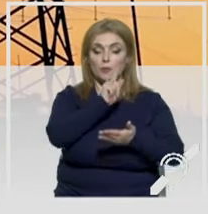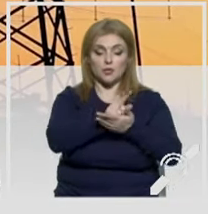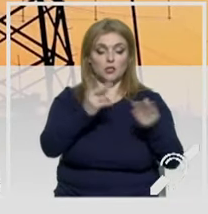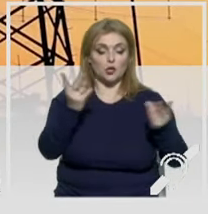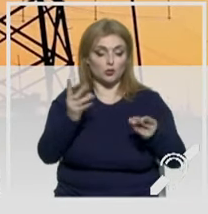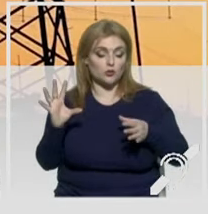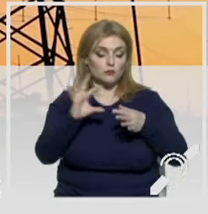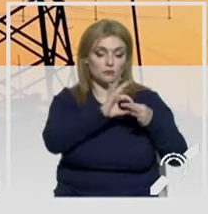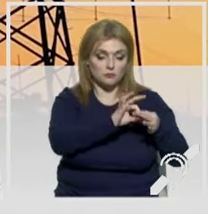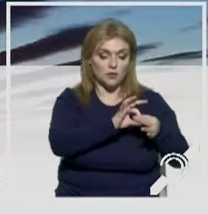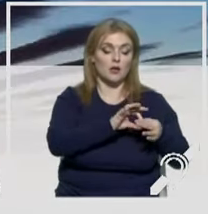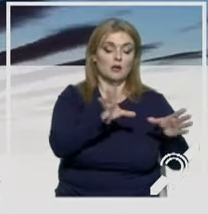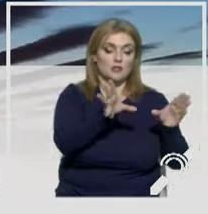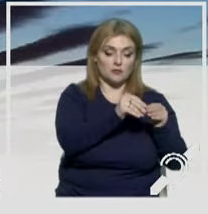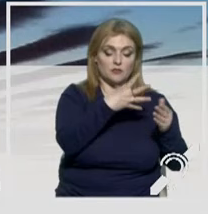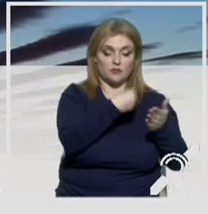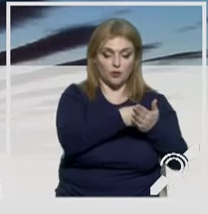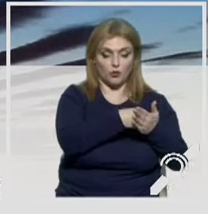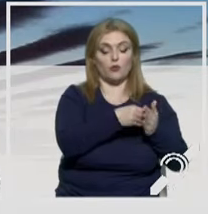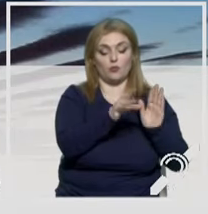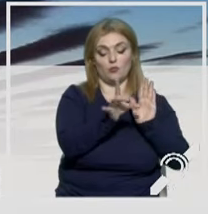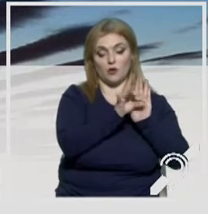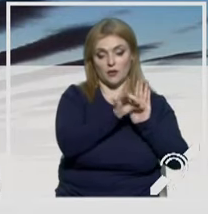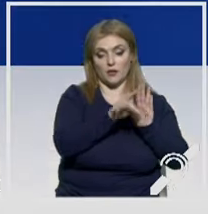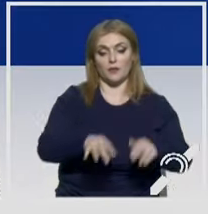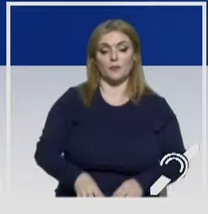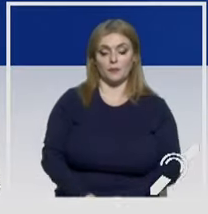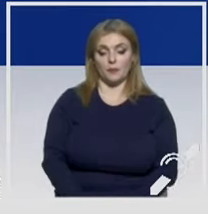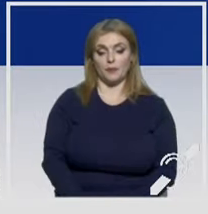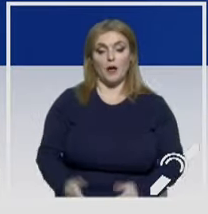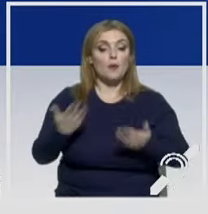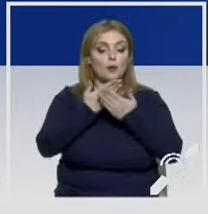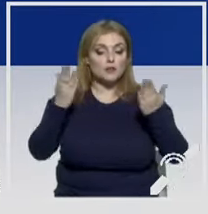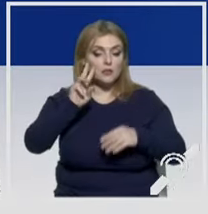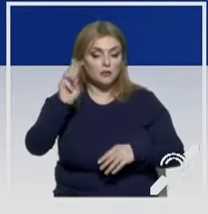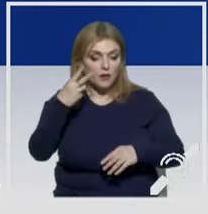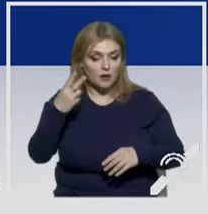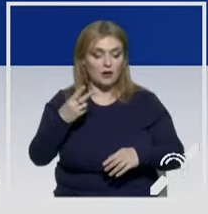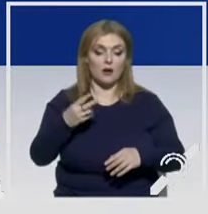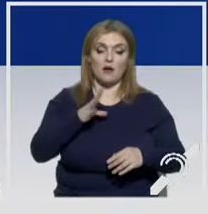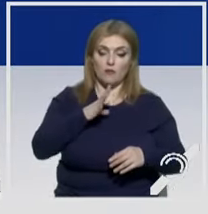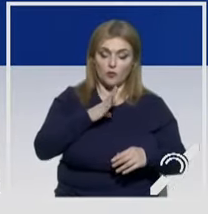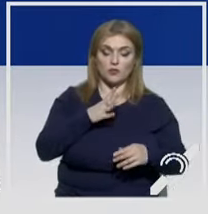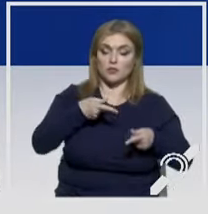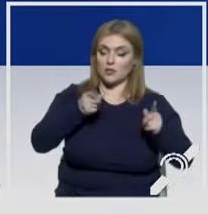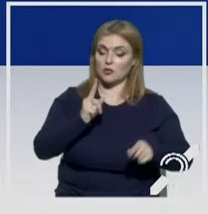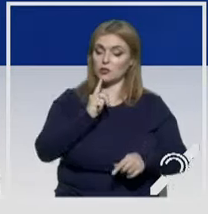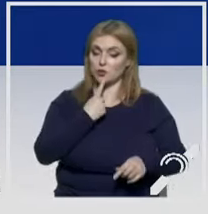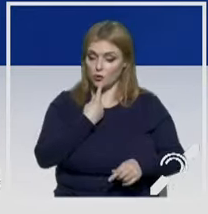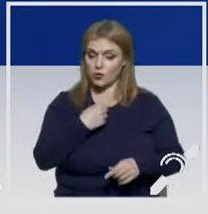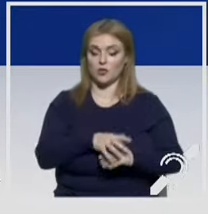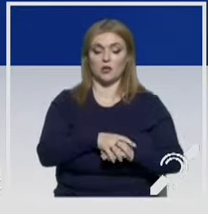energetice, infrastructurii comune și atenuarea războiului hibrid. Ultimii doi ani au fost extrem de dificili